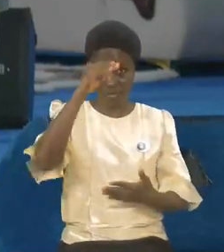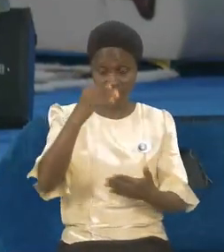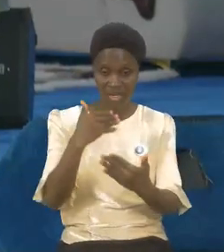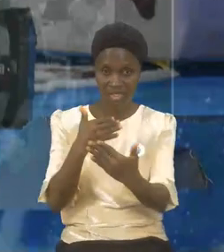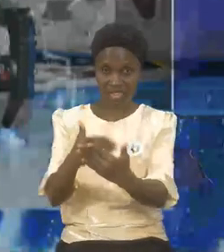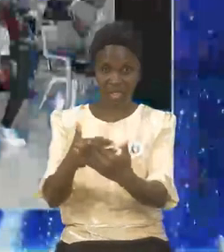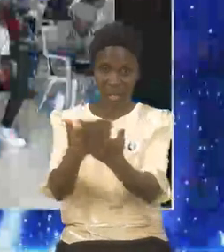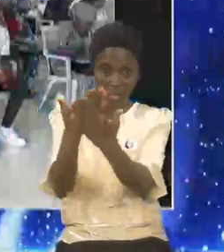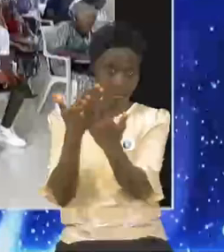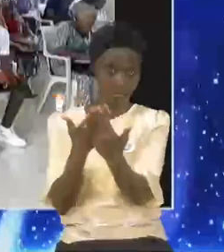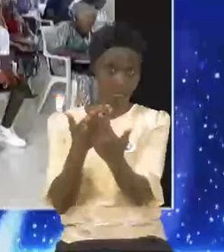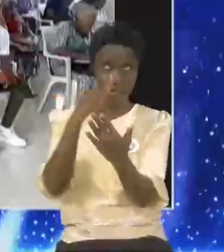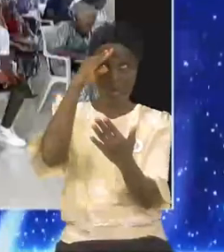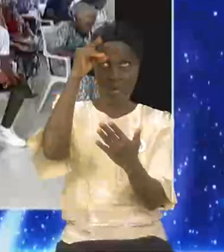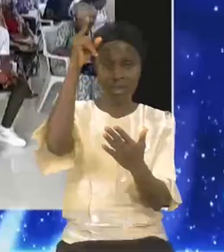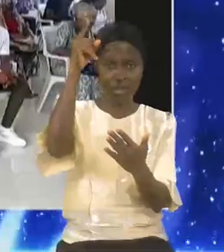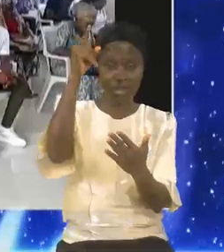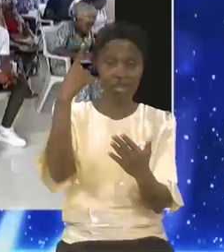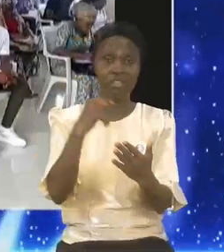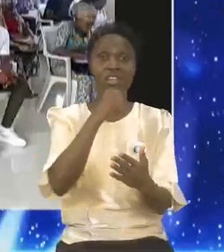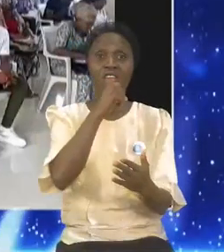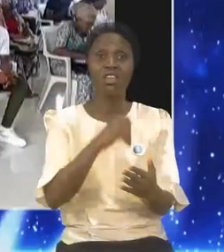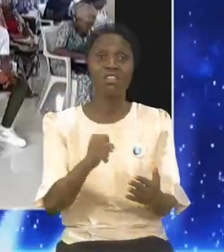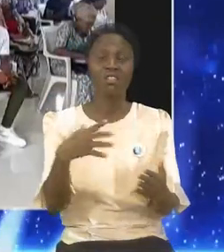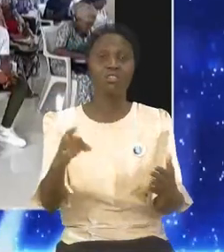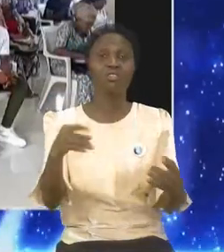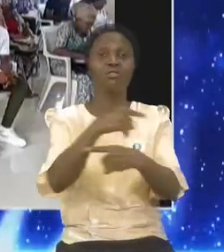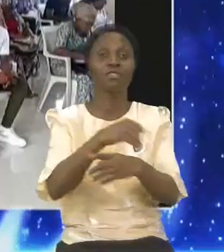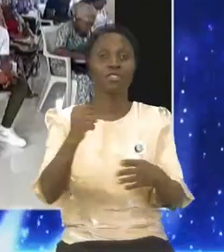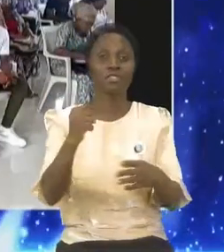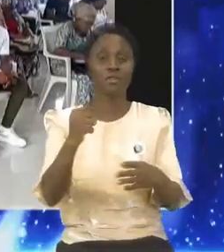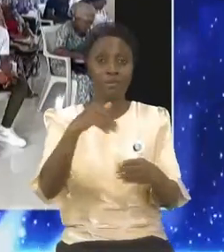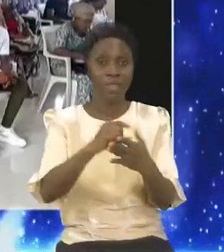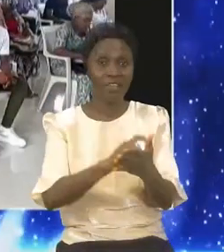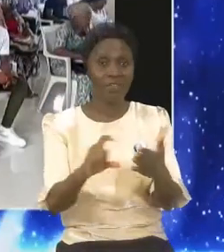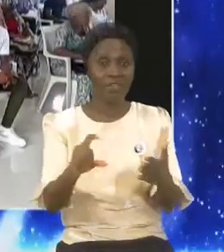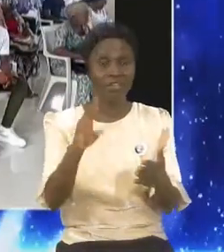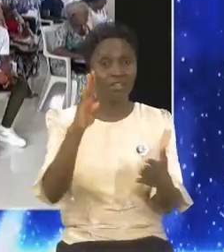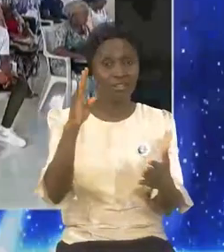fit approcher de lui.